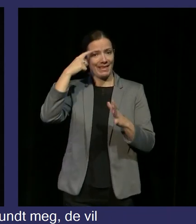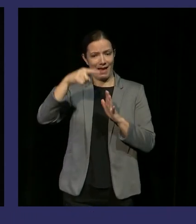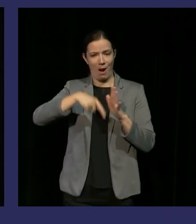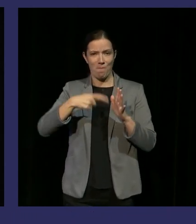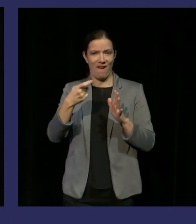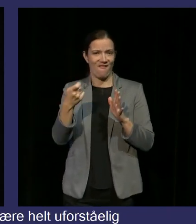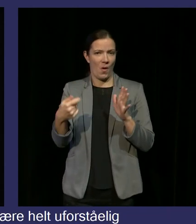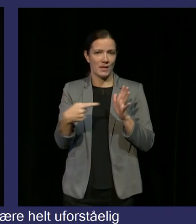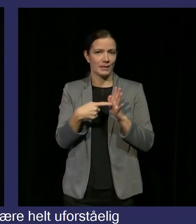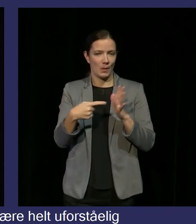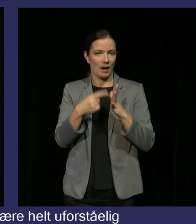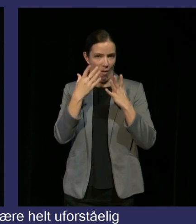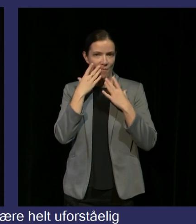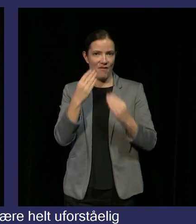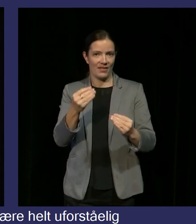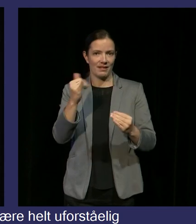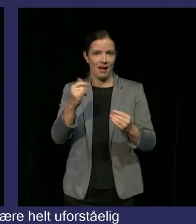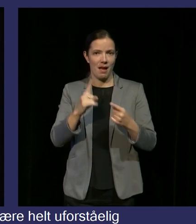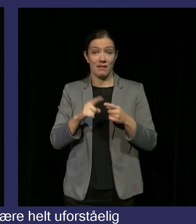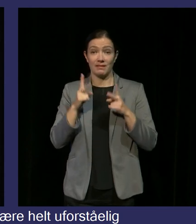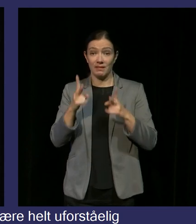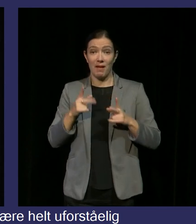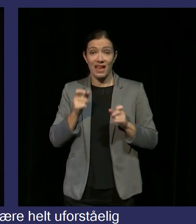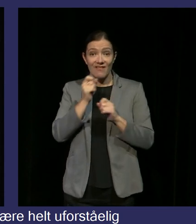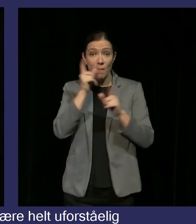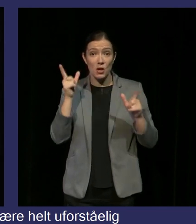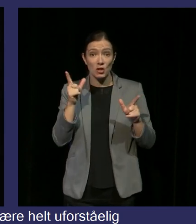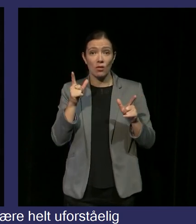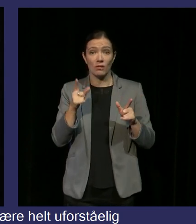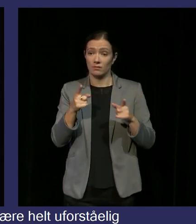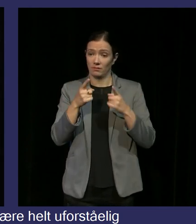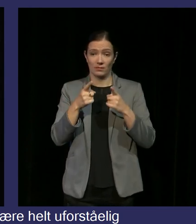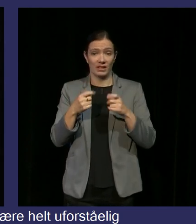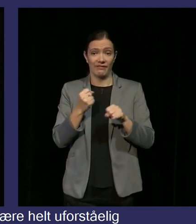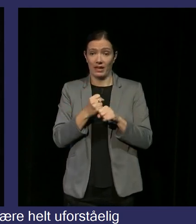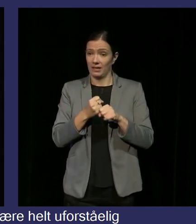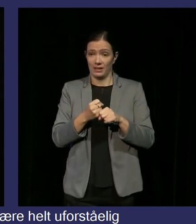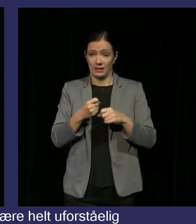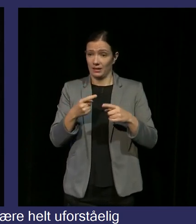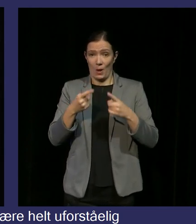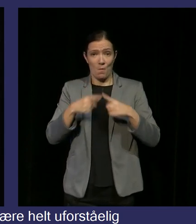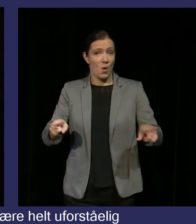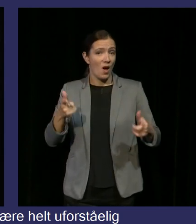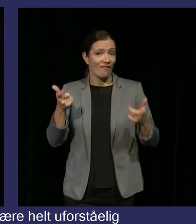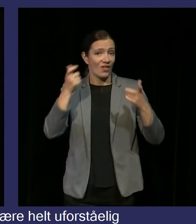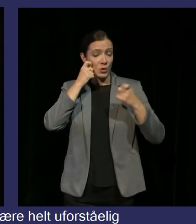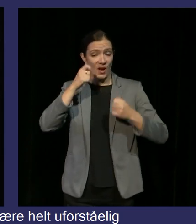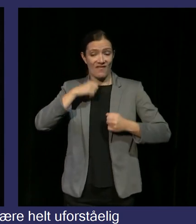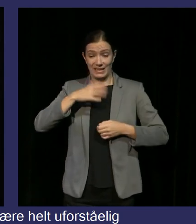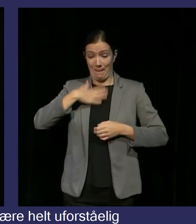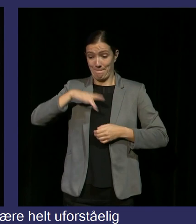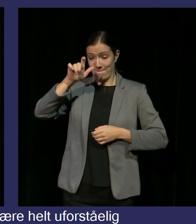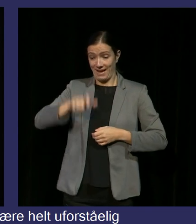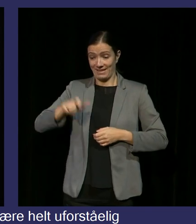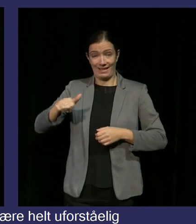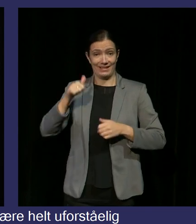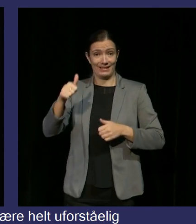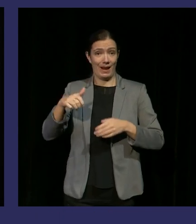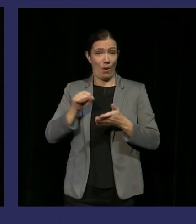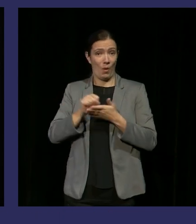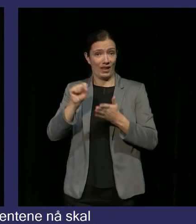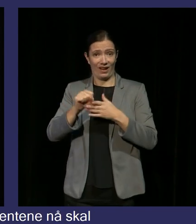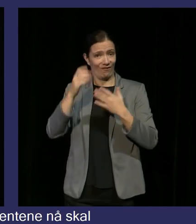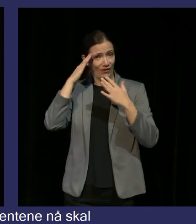sekunder. Men den samme informasjonen, den kan være helt uforståelig for en pasient som ikke har noe forhold til disse uttrykkene